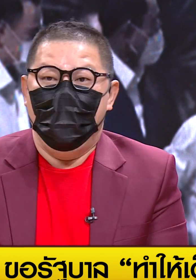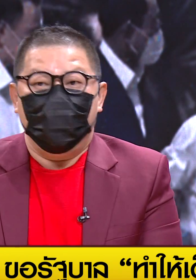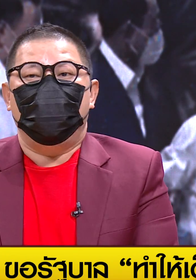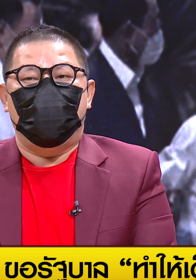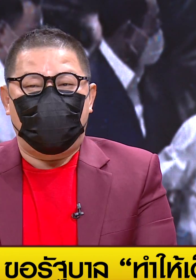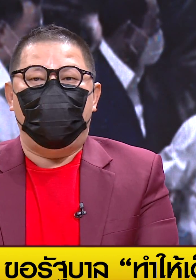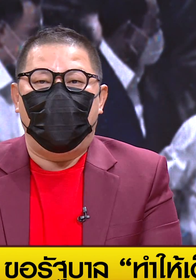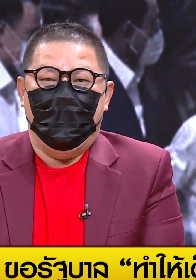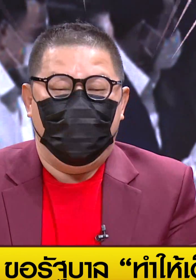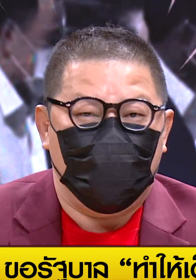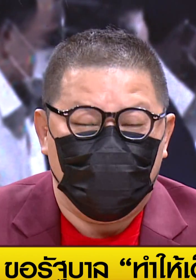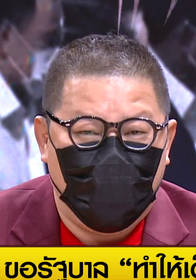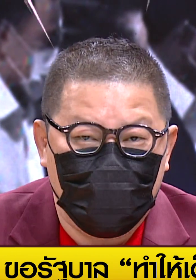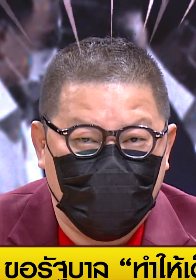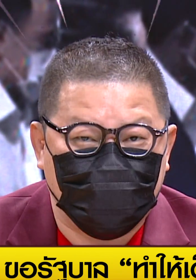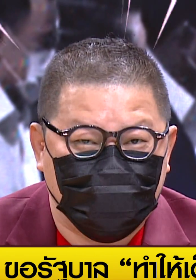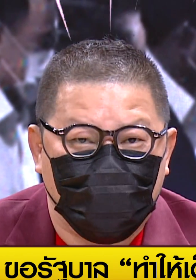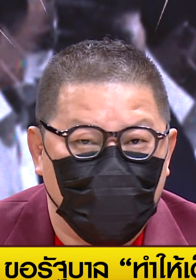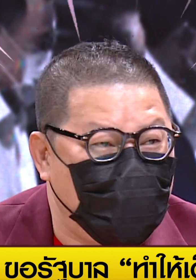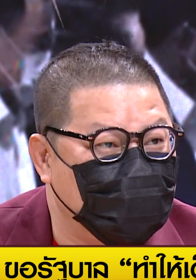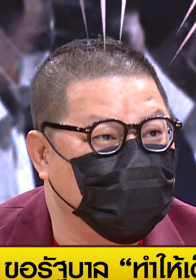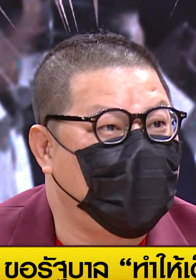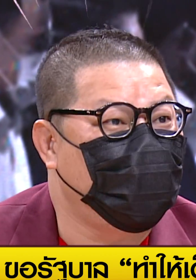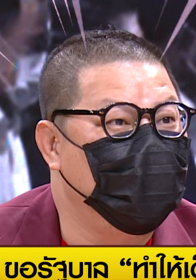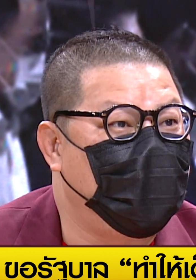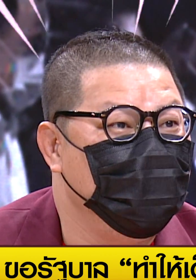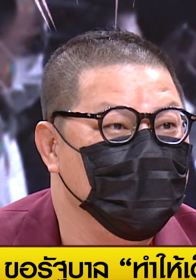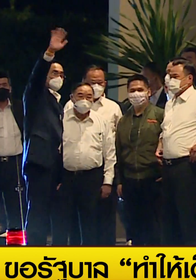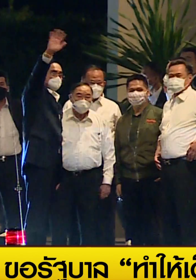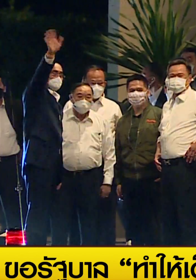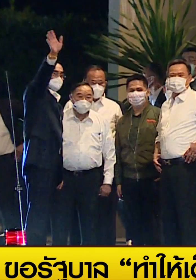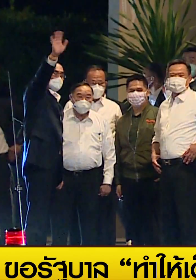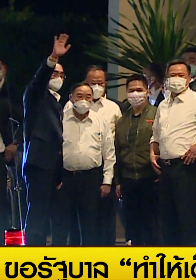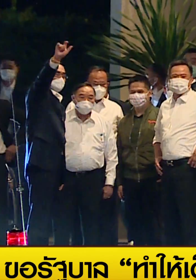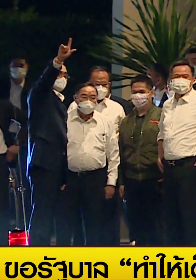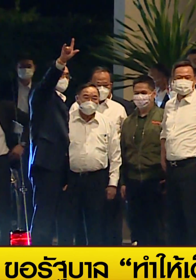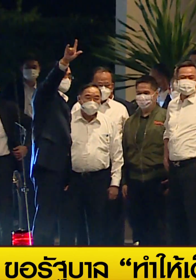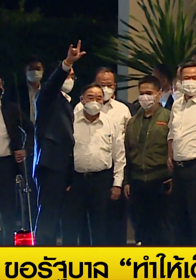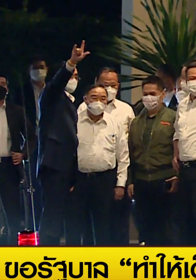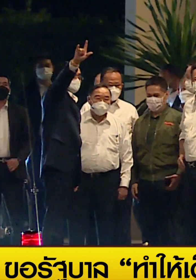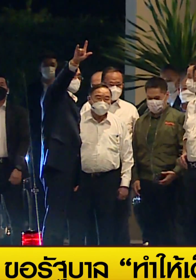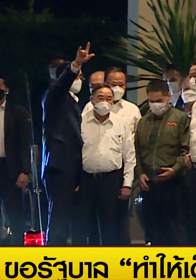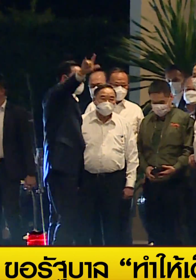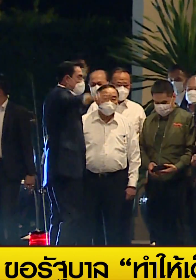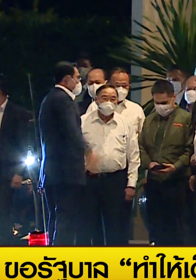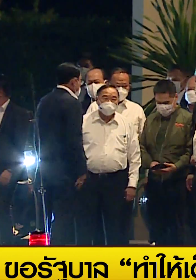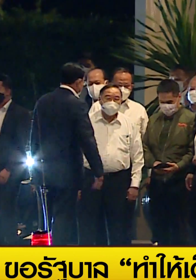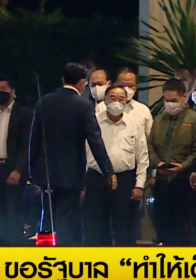ทอมได้แล้วมันก็มีคำถามว่าแล้วรัฐบาลไม่คิดจะกระชับความสัมพันธ์กับประชาชนนะครับเช่นทำให้ของมันราคาถูก